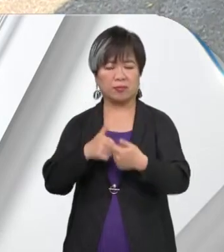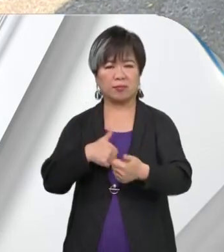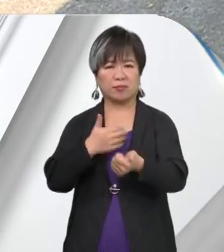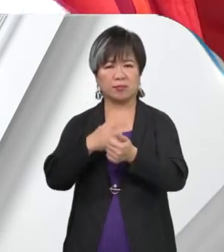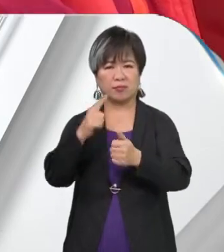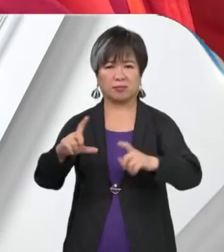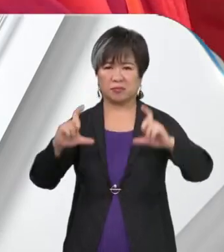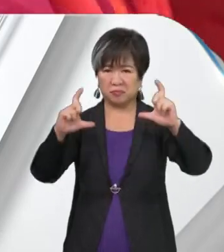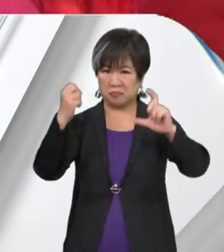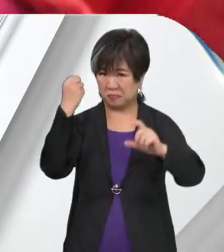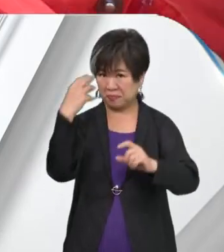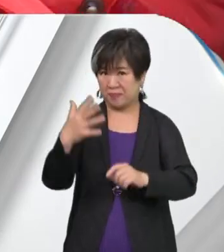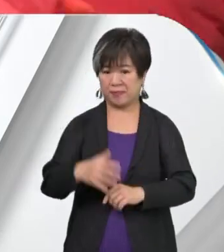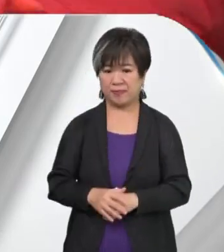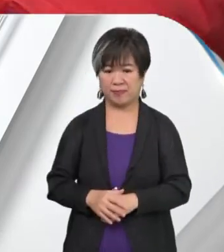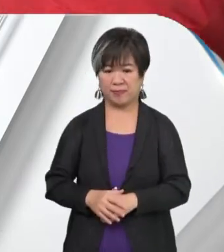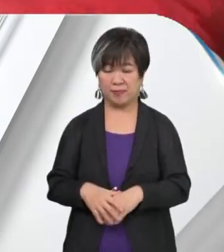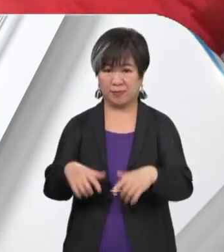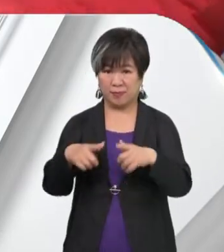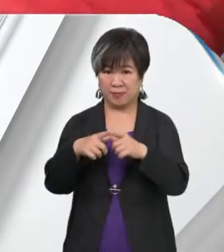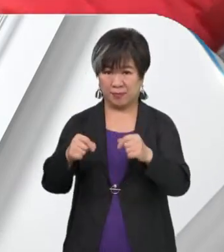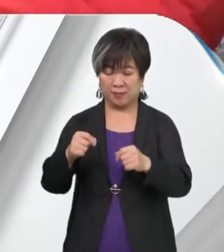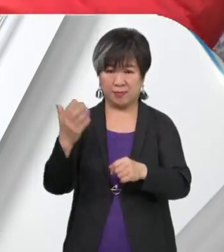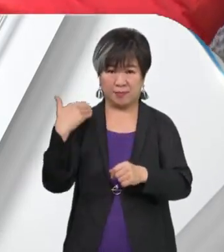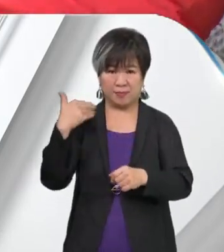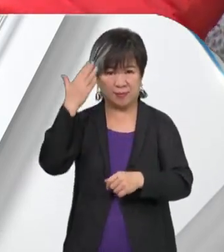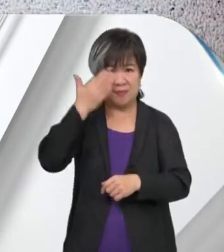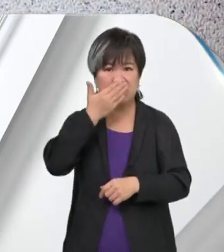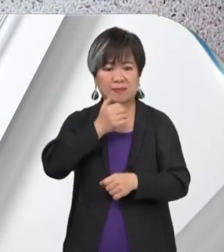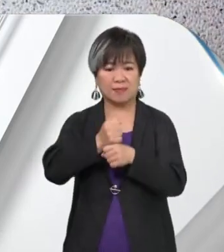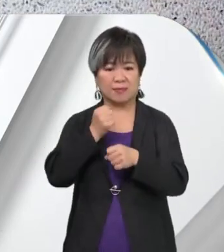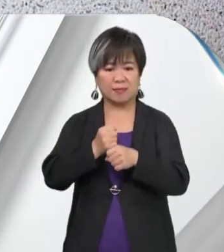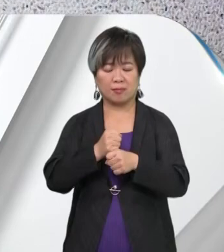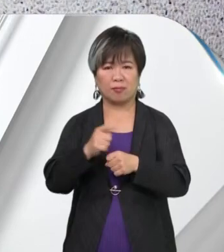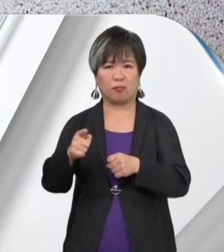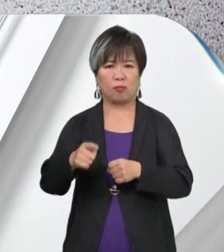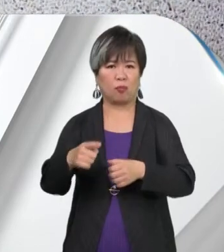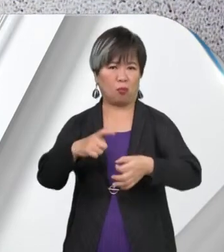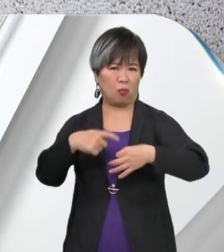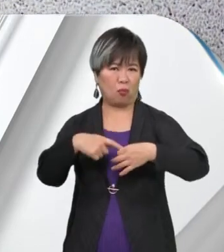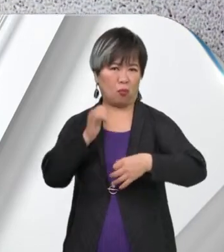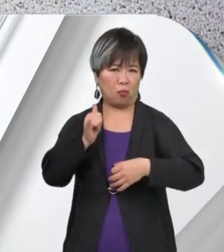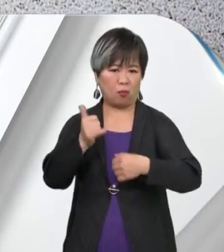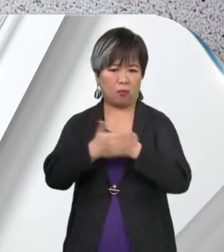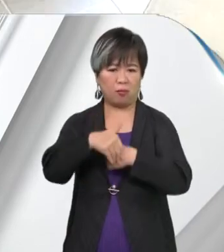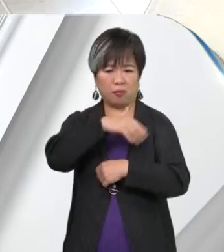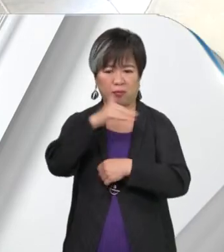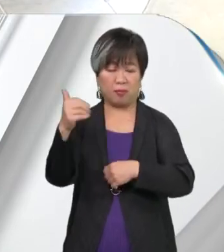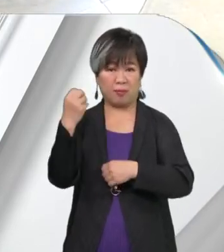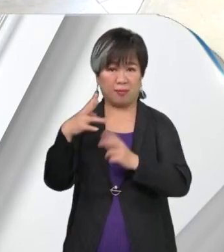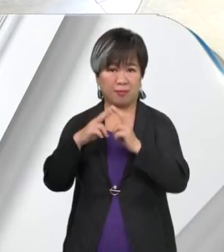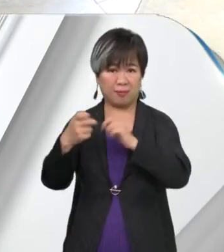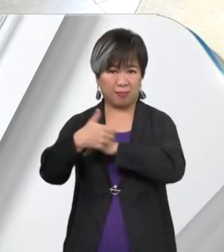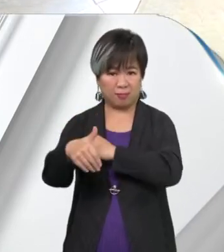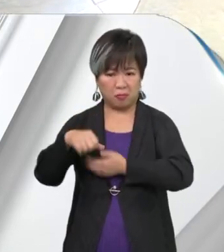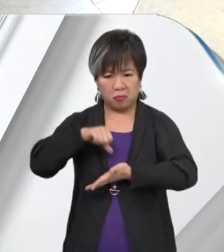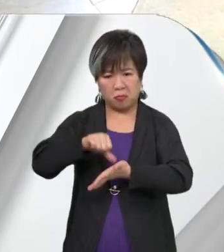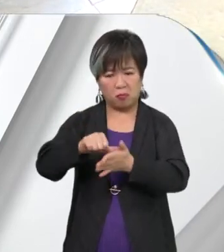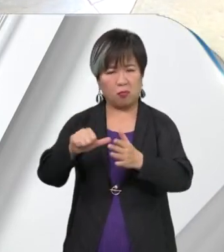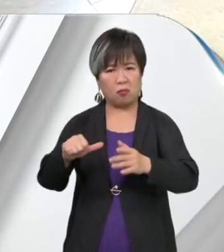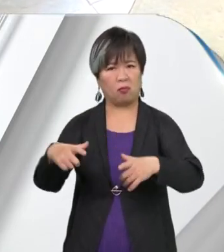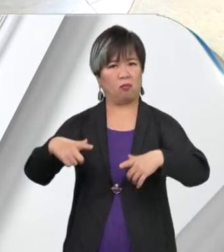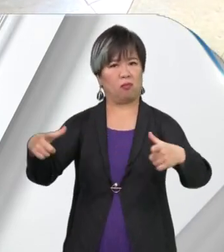牌人选。日本师团的梧桐，系个老师过经济十年，个老师本身香港新商村，种的甘蔗，他